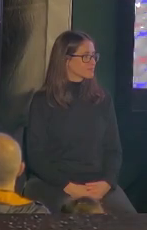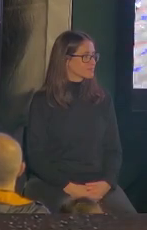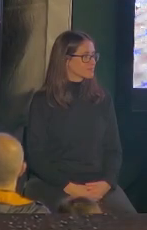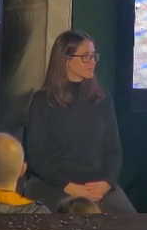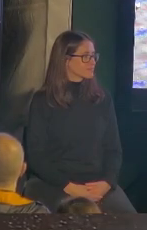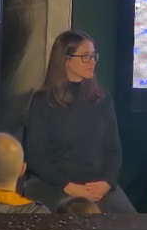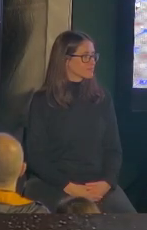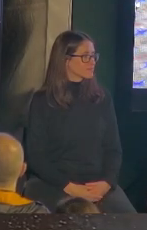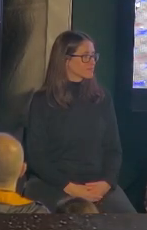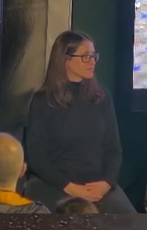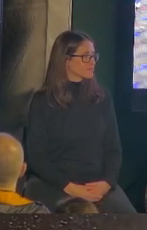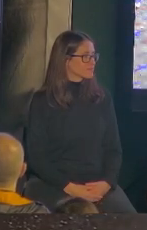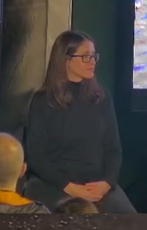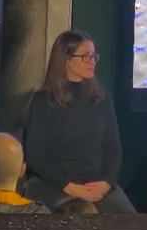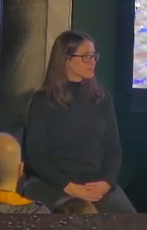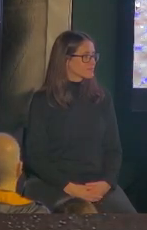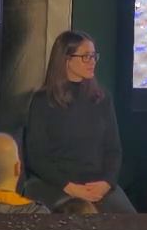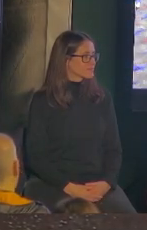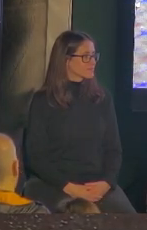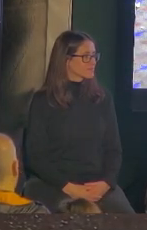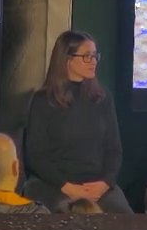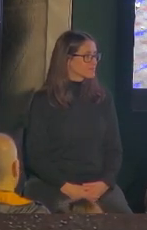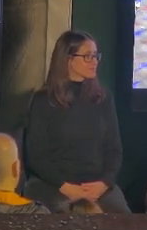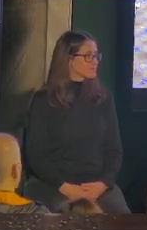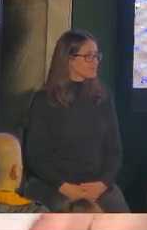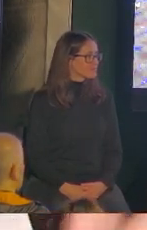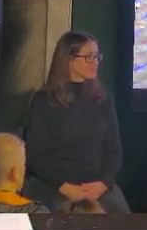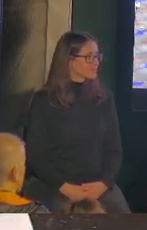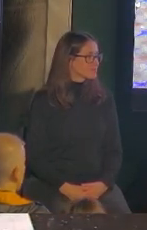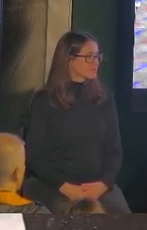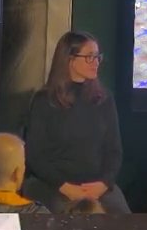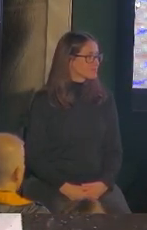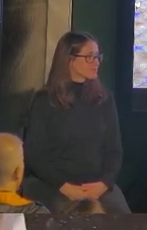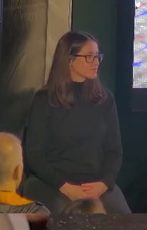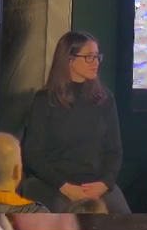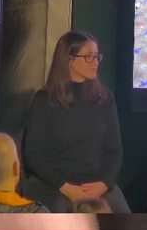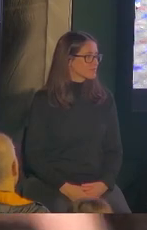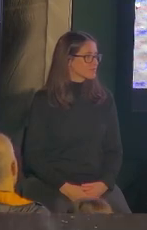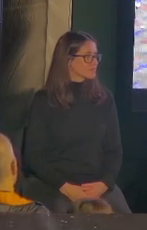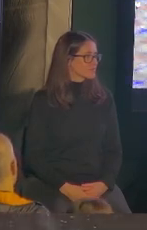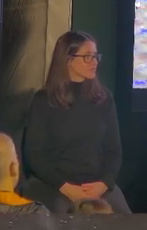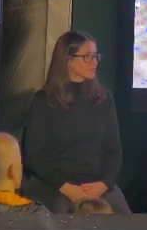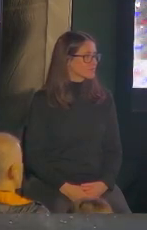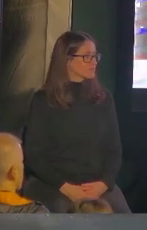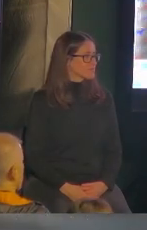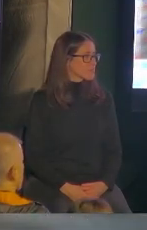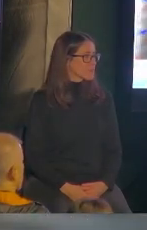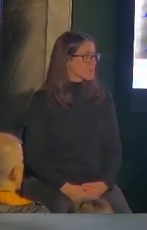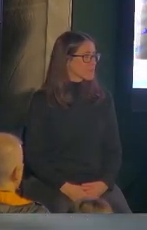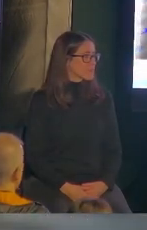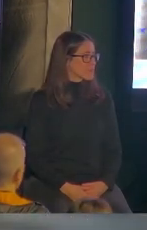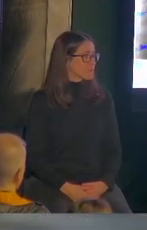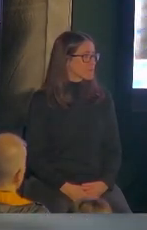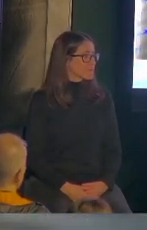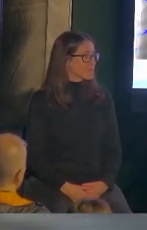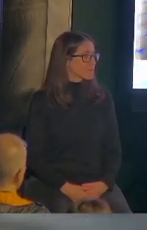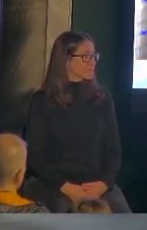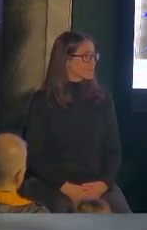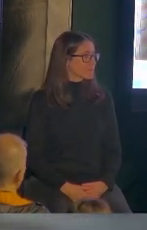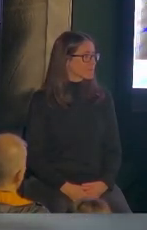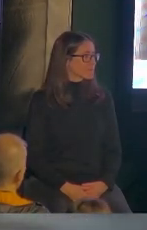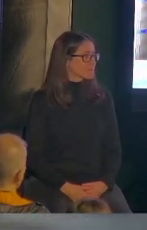Bueno. I ara, perquè els